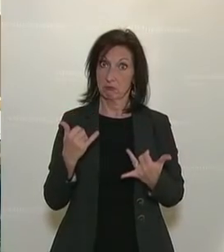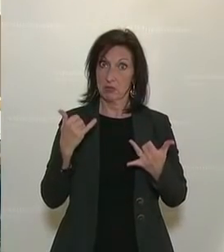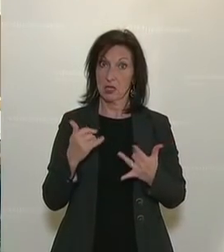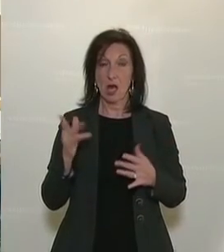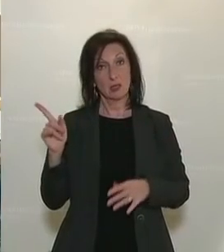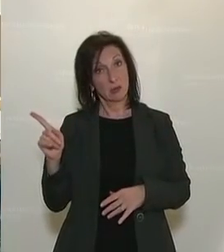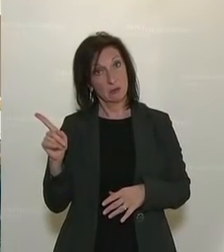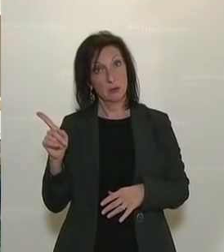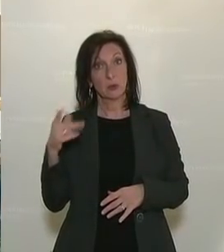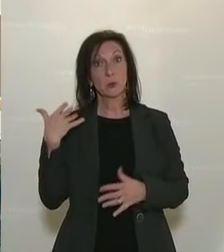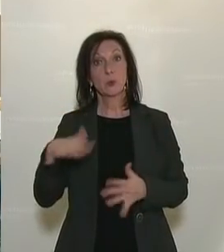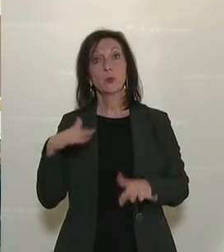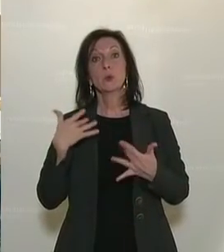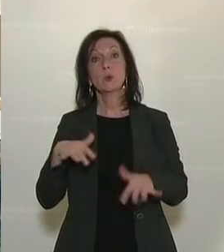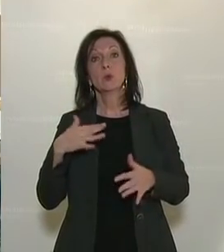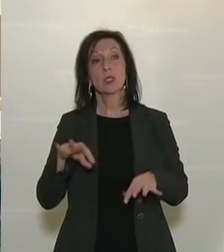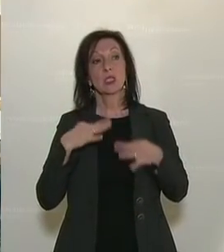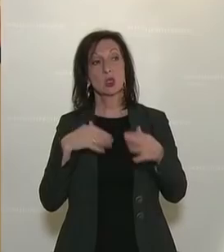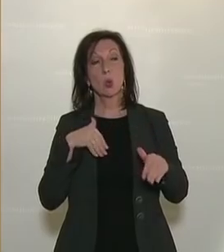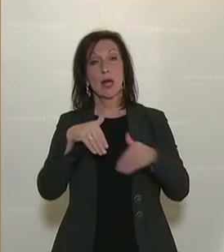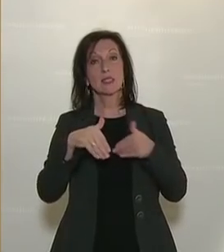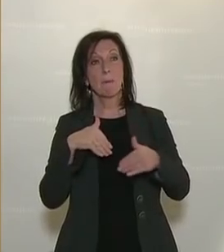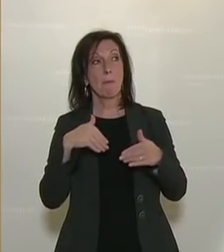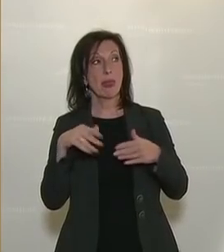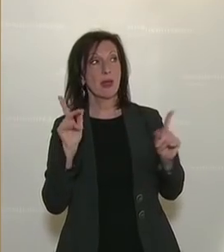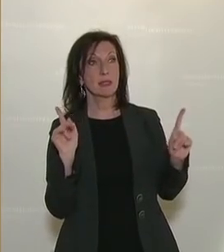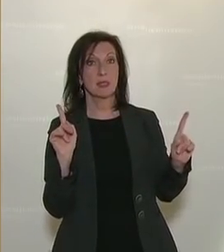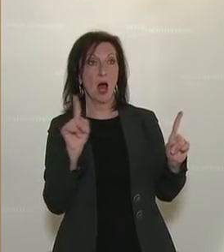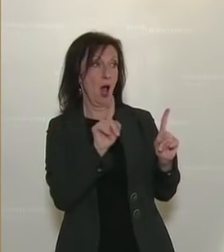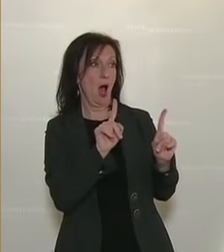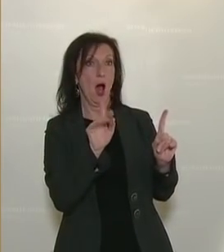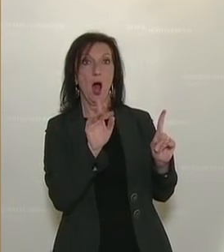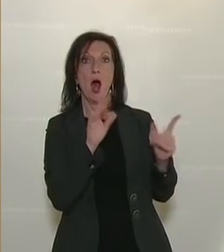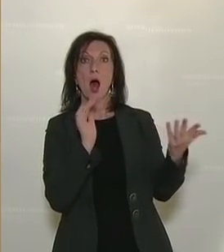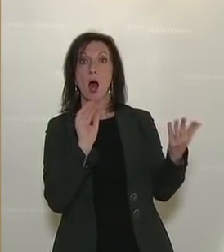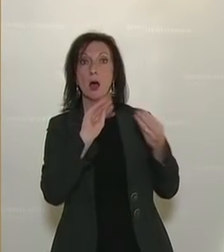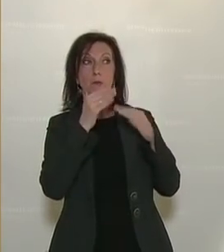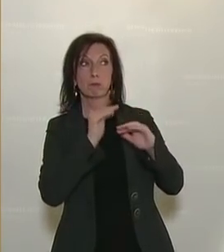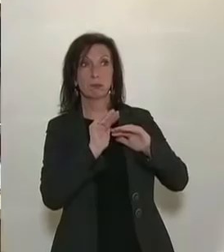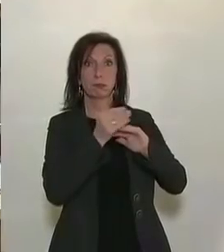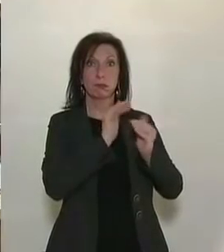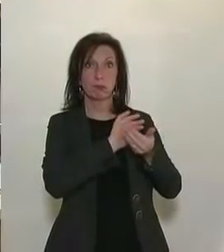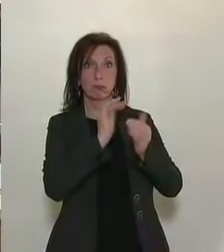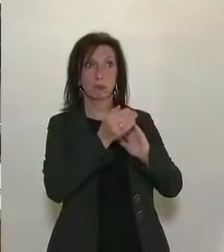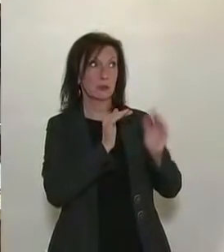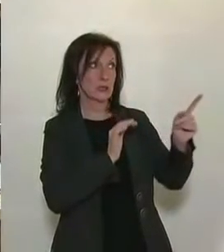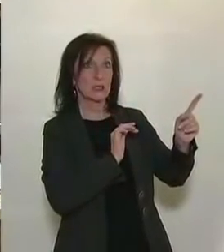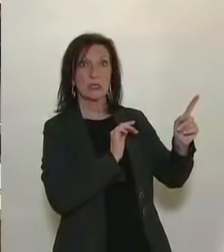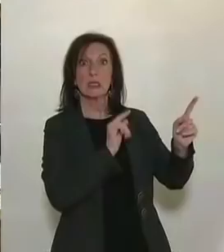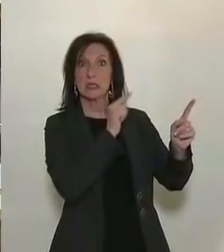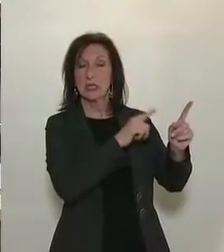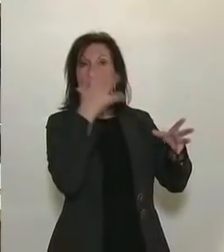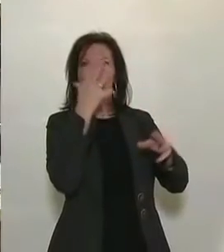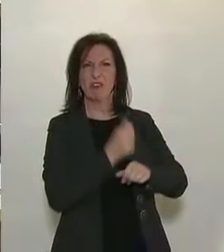in Komplizenschaft mit dem Herrn Gesundheitsminister, und der Gesundheitsminister ist ja bekanntermaßen ein Serienverfassungsbrecher,